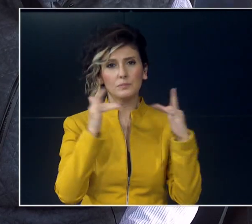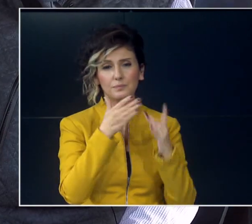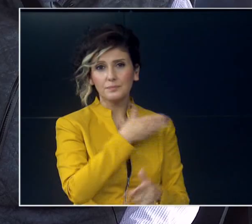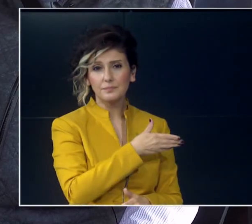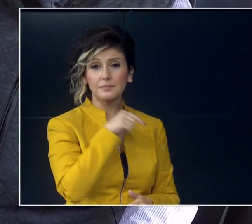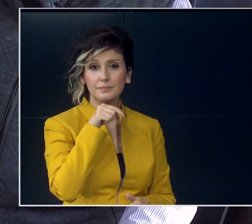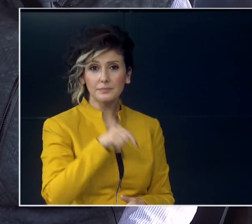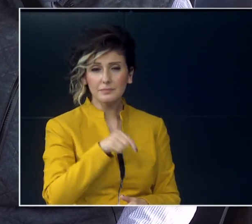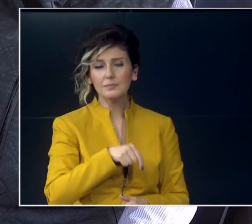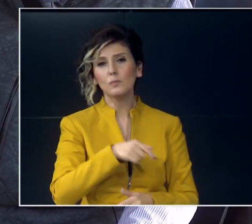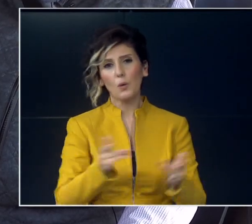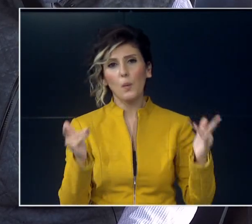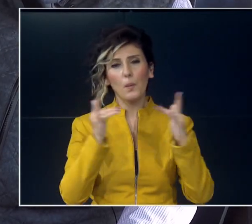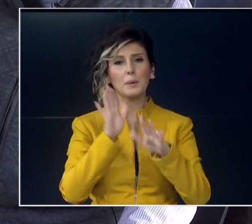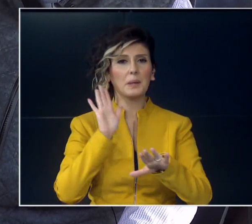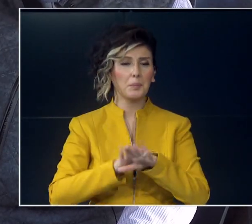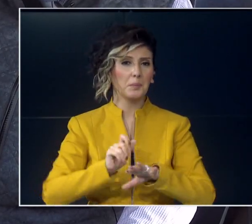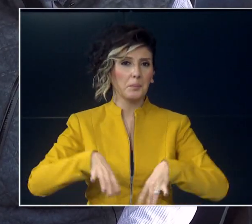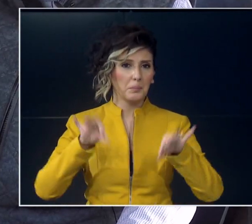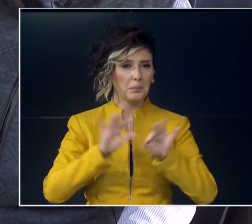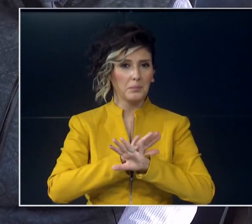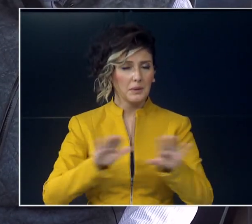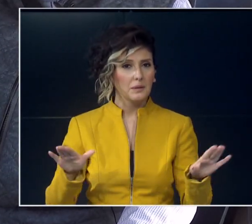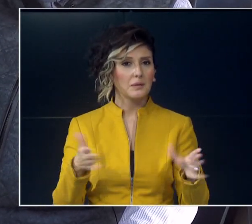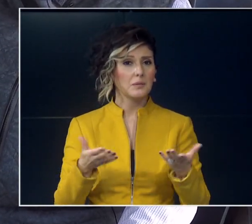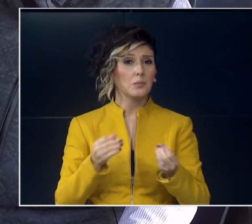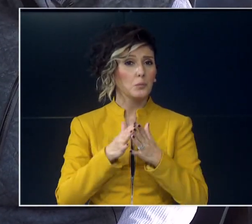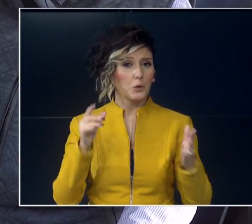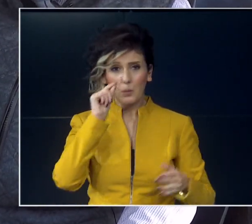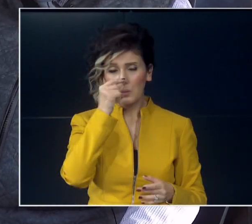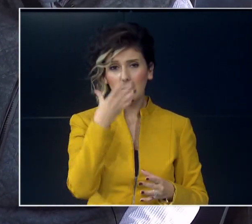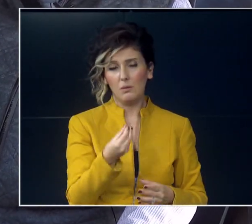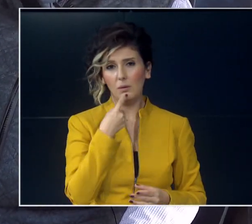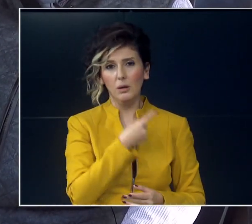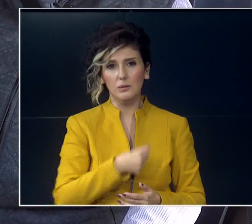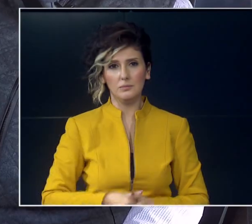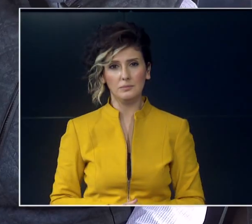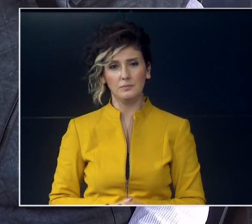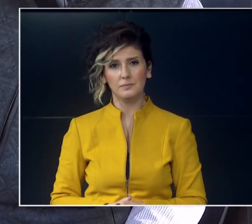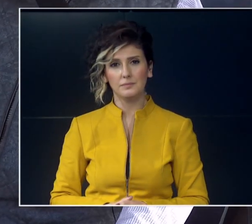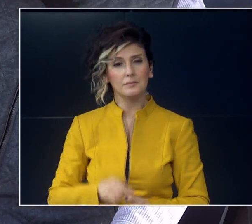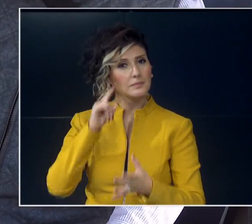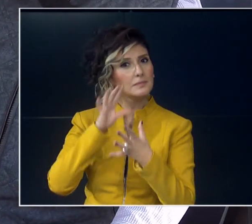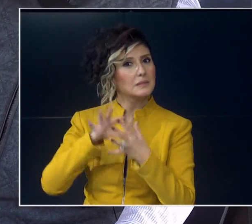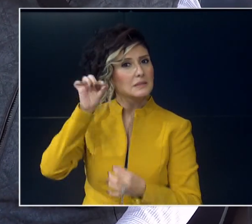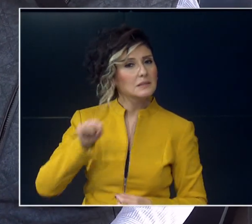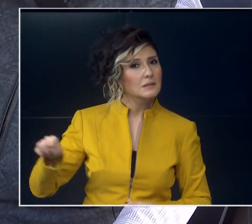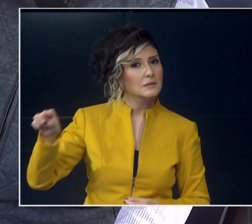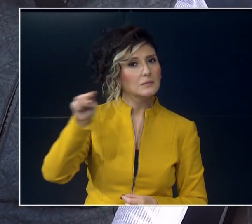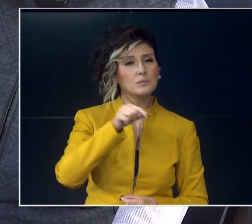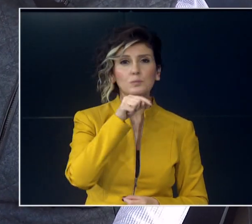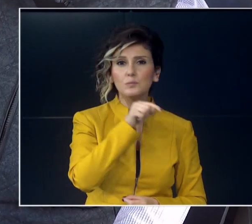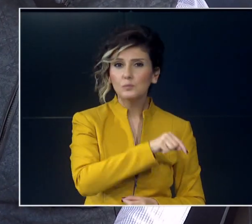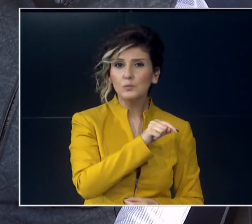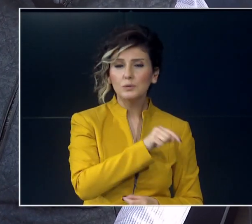bu köprüyü de Allah'a şükür yaptık. Ne kadar büyük kolaylık oldu. İnsanlar